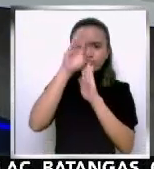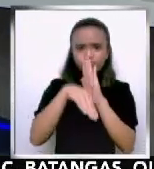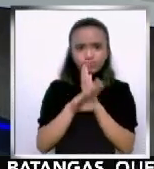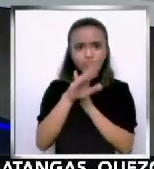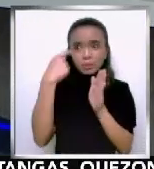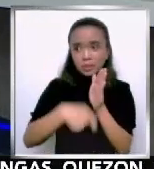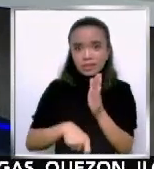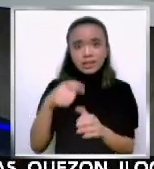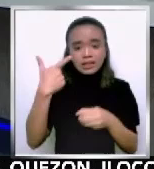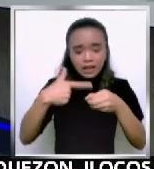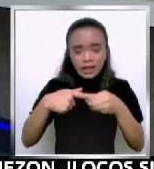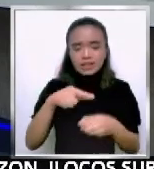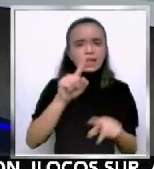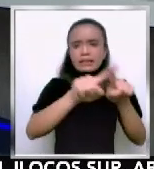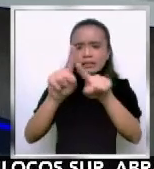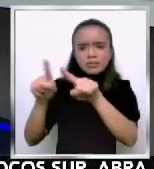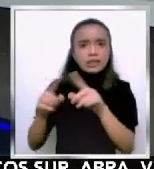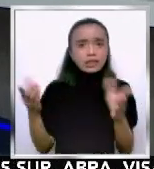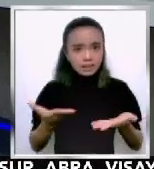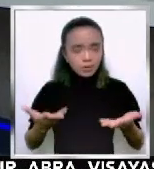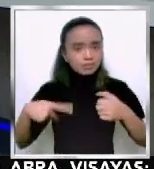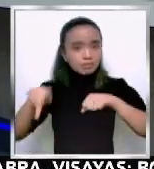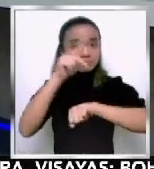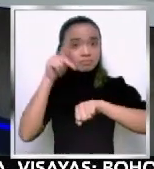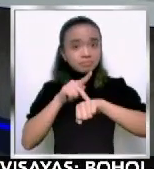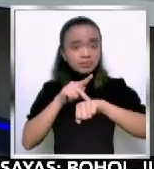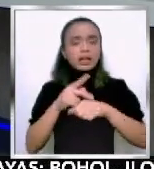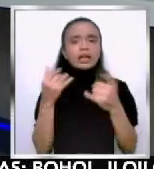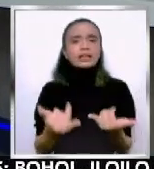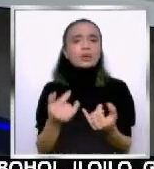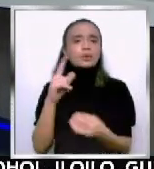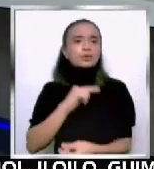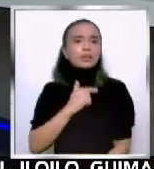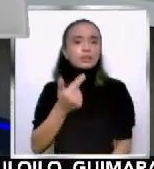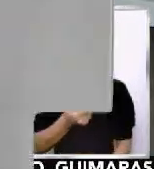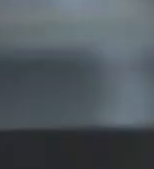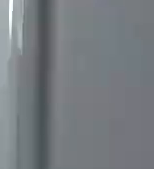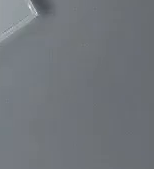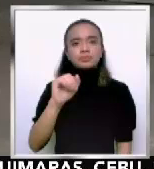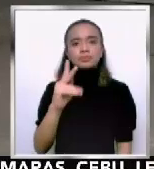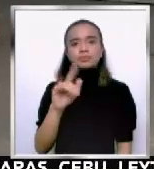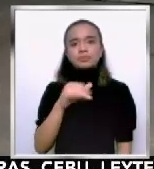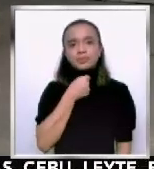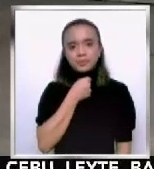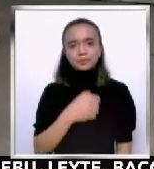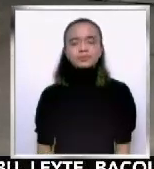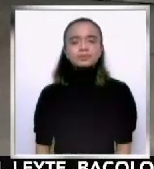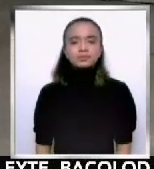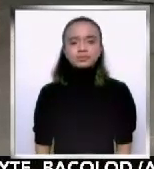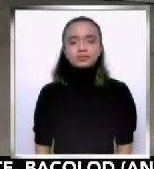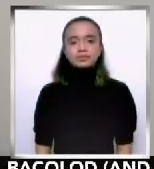diesel at maging ng kerosene dito sa ating bansa? Alamin natin sa pagtutok ni Maki Pulido.